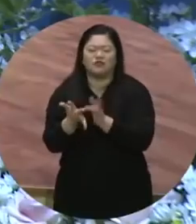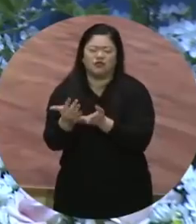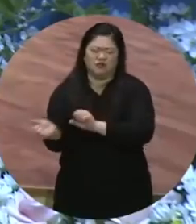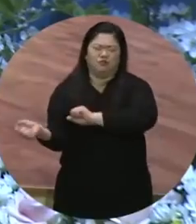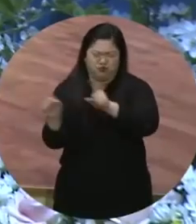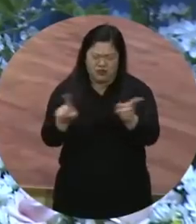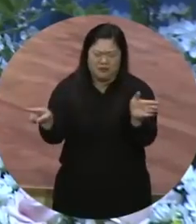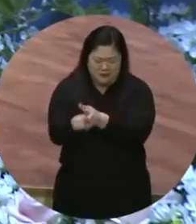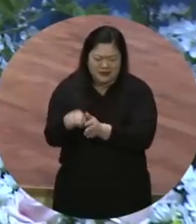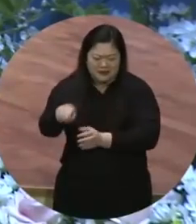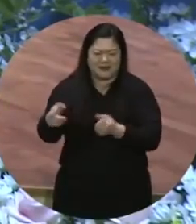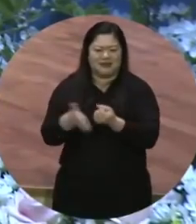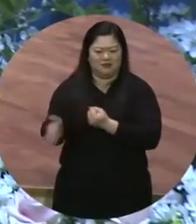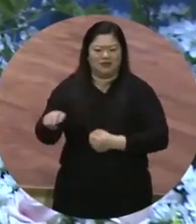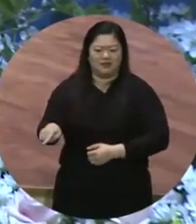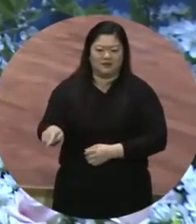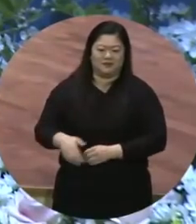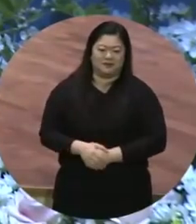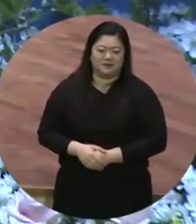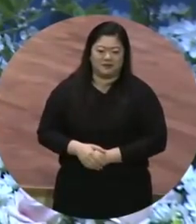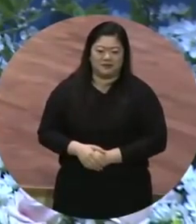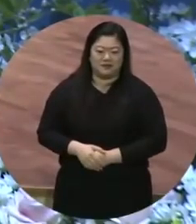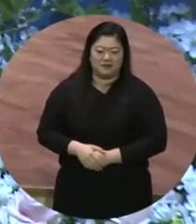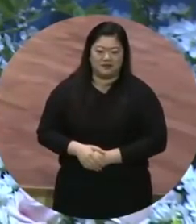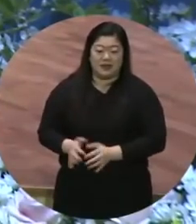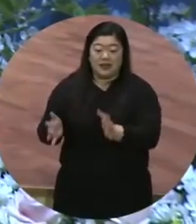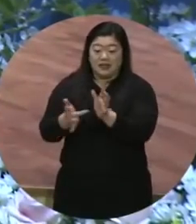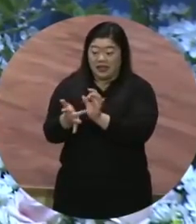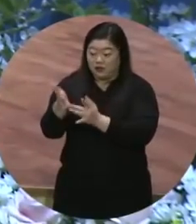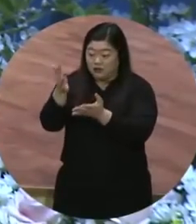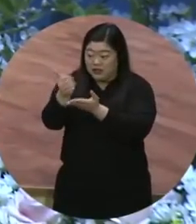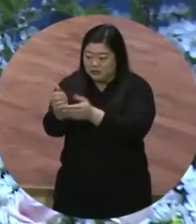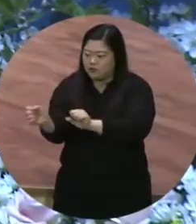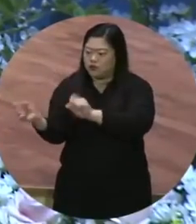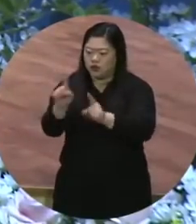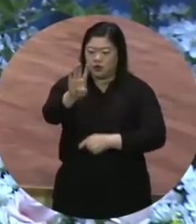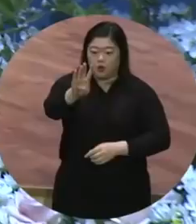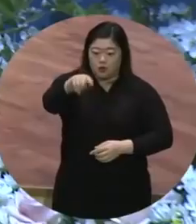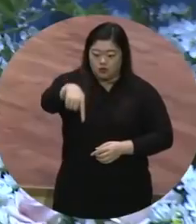때문입니다. 사실 이 부활이라는 용어 자체도